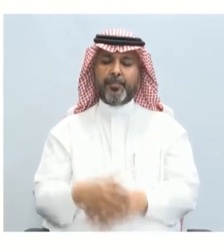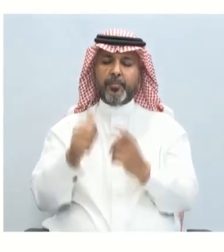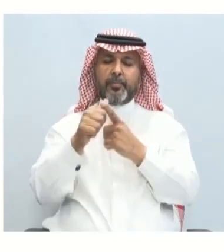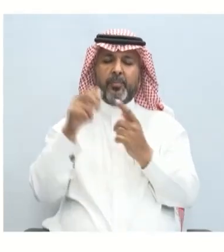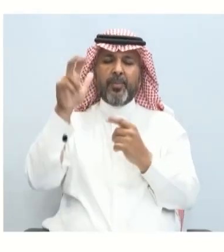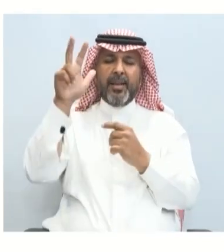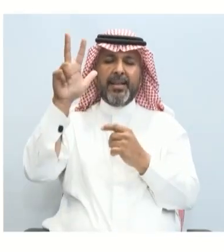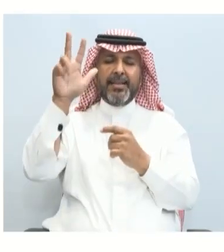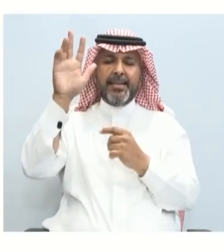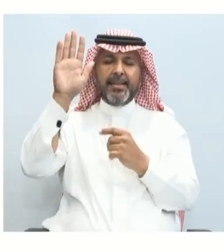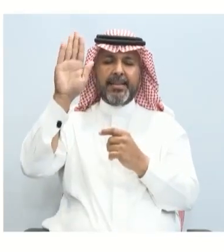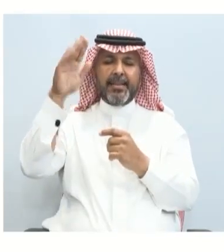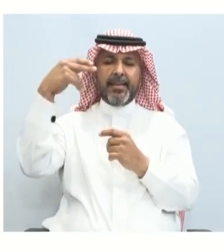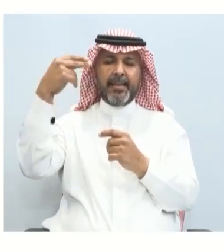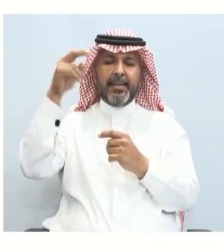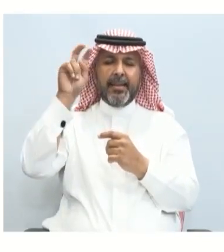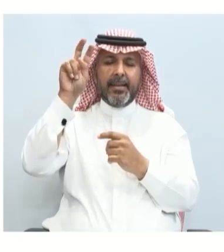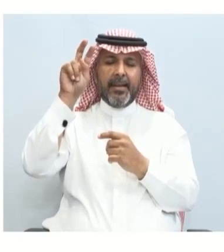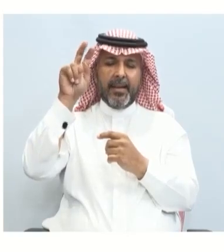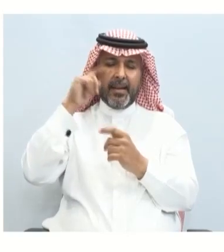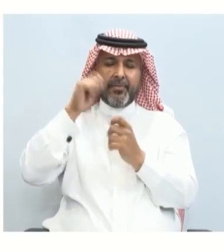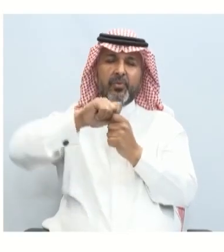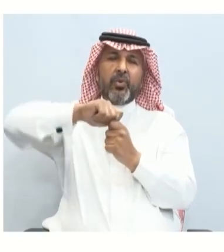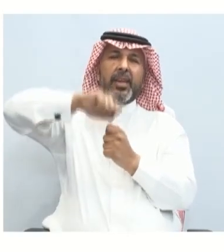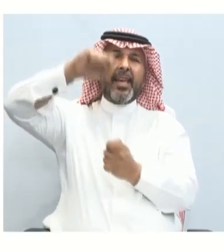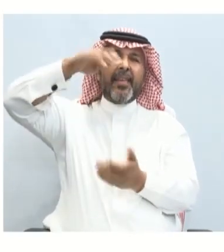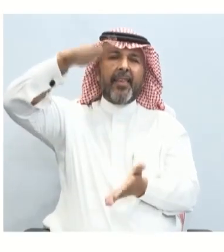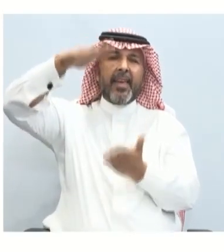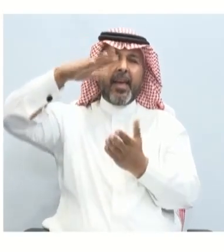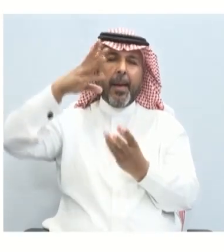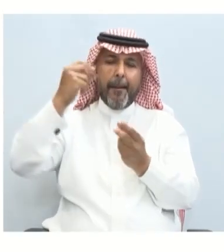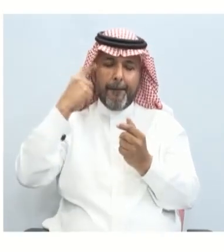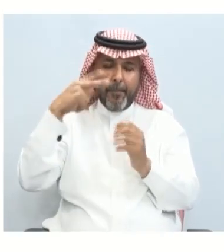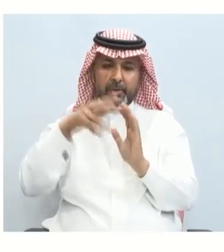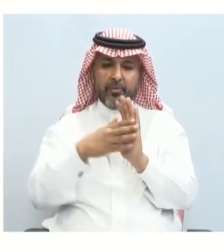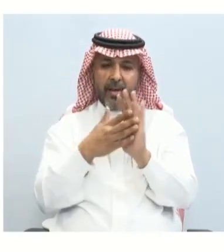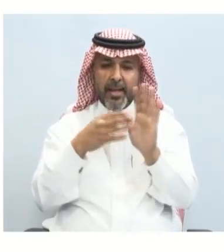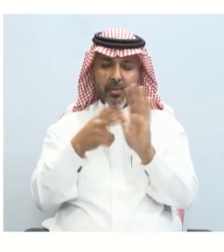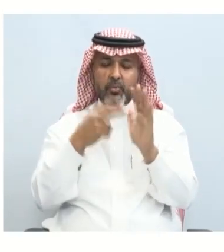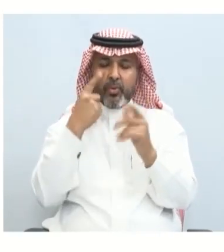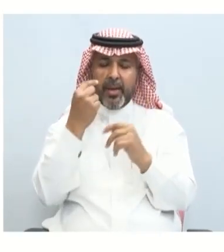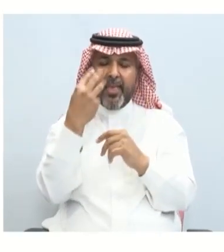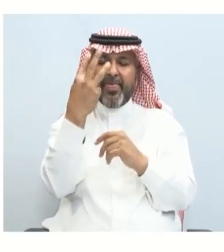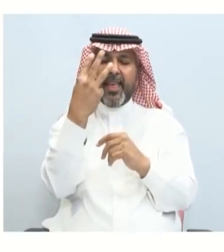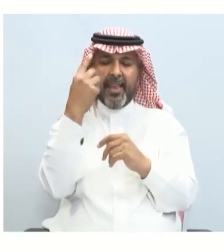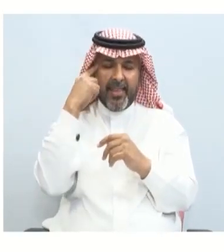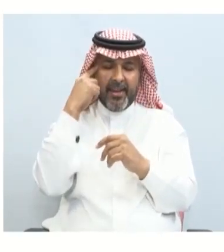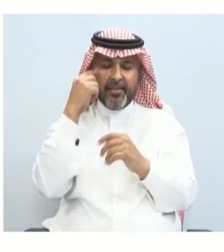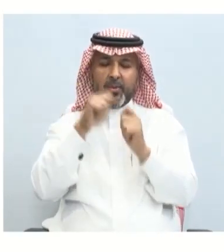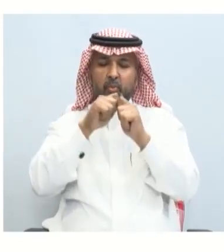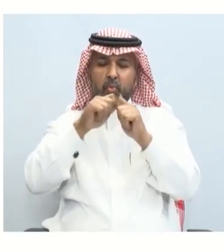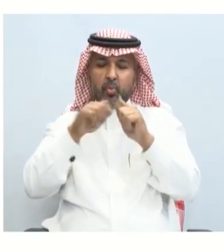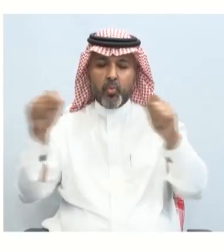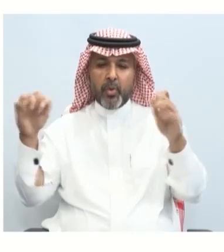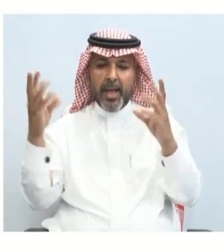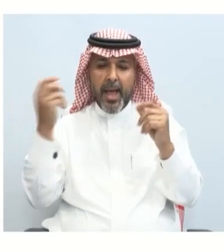للداله وا يساوي 3 ساين 5 ثيتا فراح نقول ان السعه هي العدد اللي مضروب في الساين اللي هو كم اللي هو ثلاثه اما طول